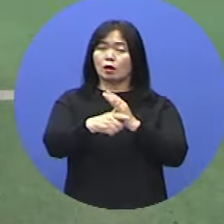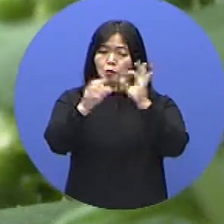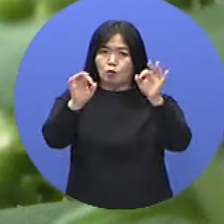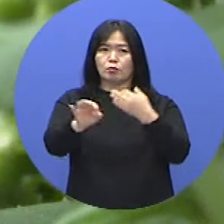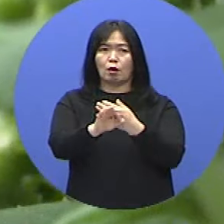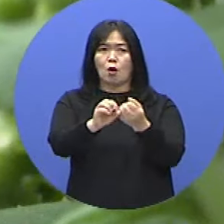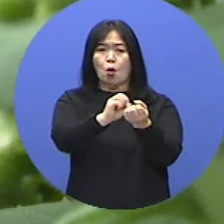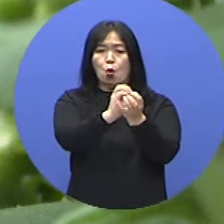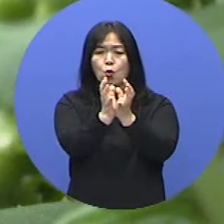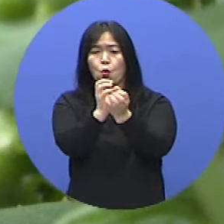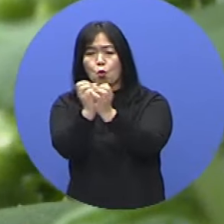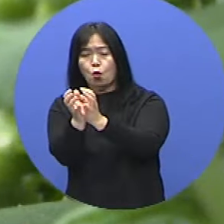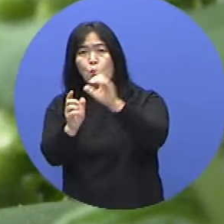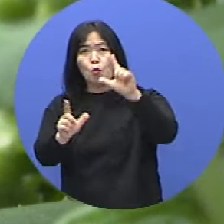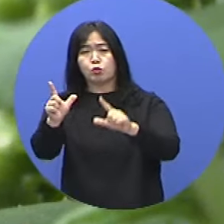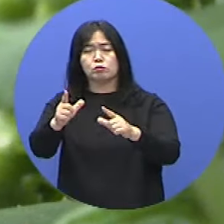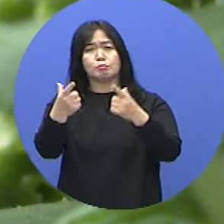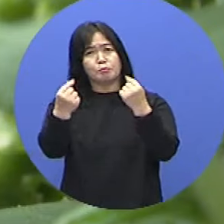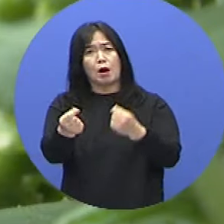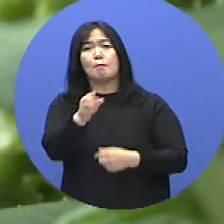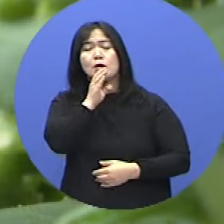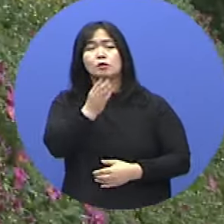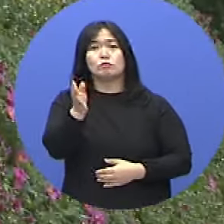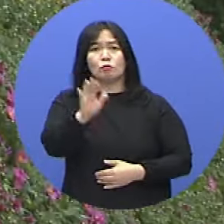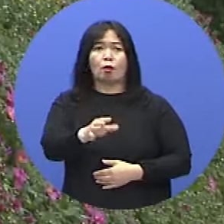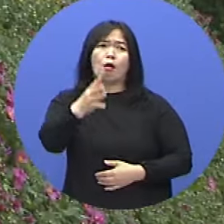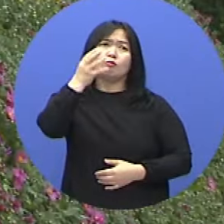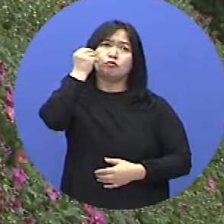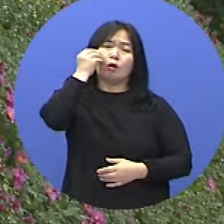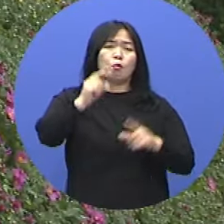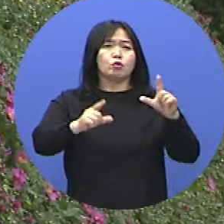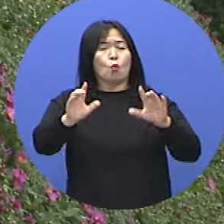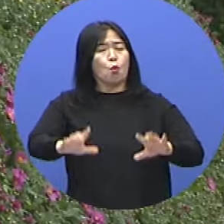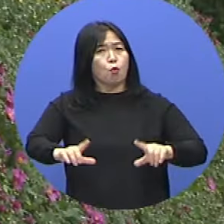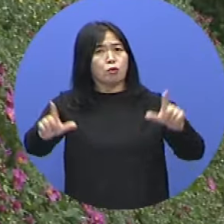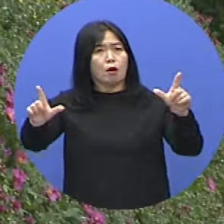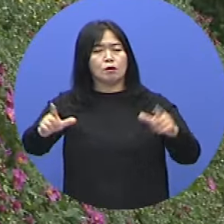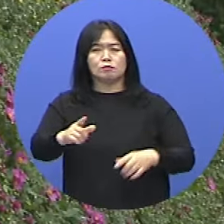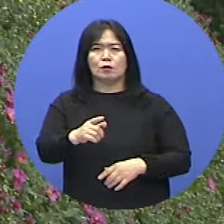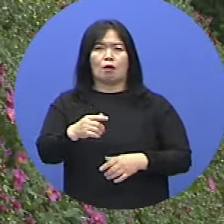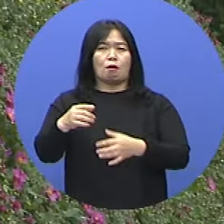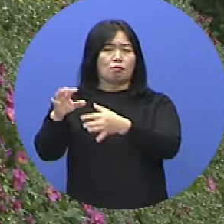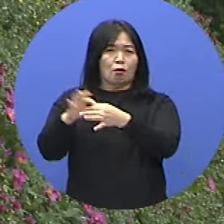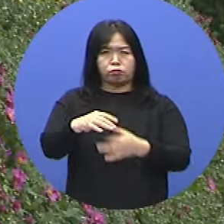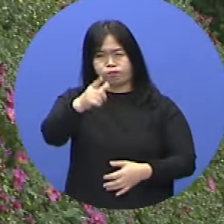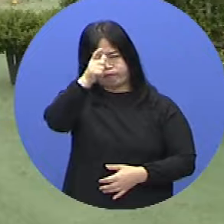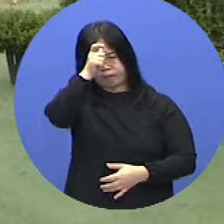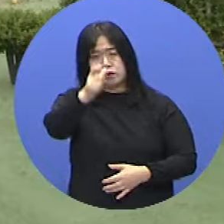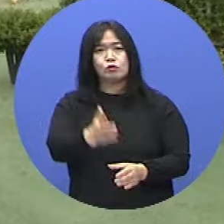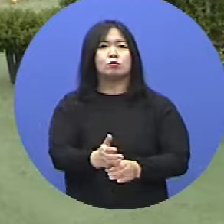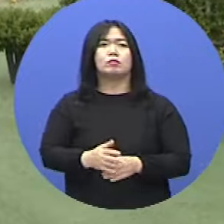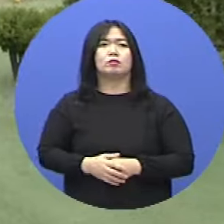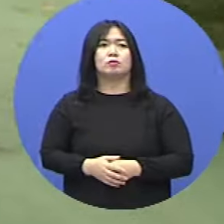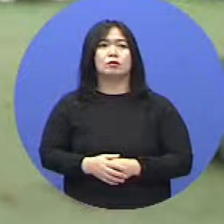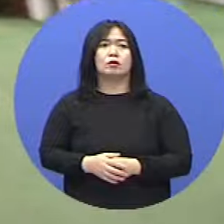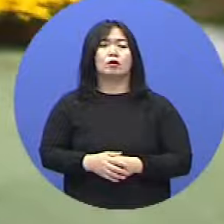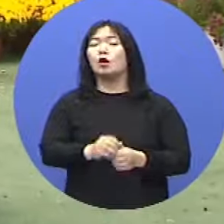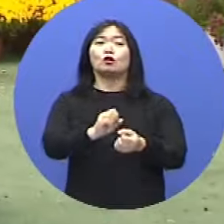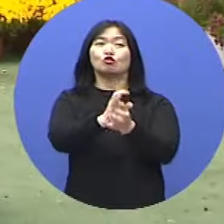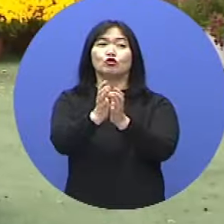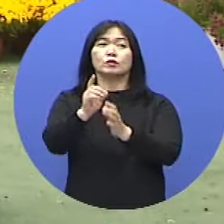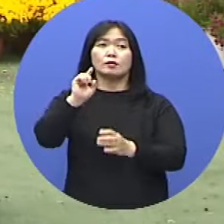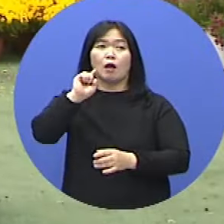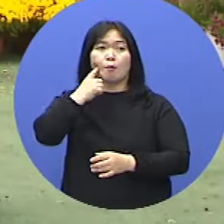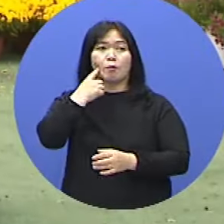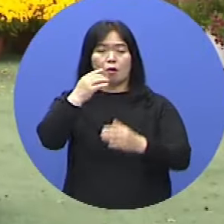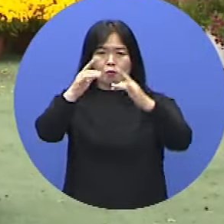꽃망울이 알록달록 필 채비를 할 때지만 어찌 된 일인지 올해는 입을 굳게 다물고 있습니다 국화축제 백민